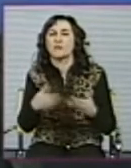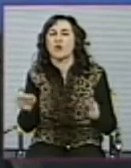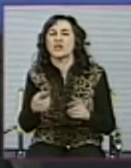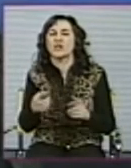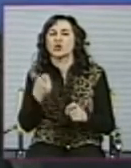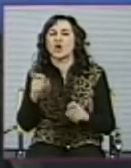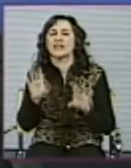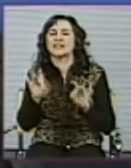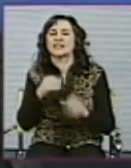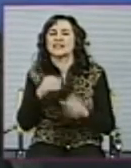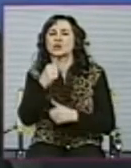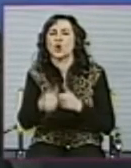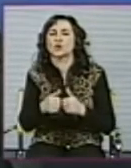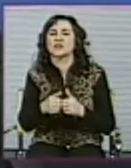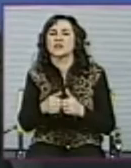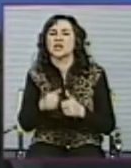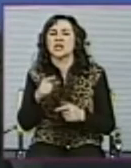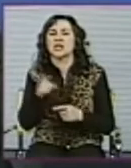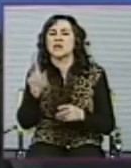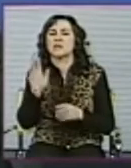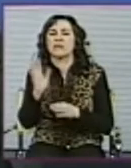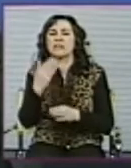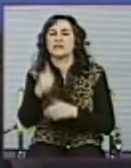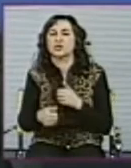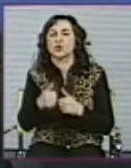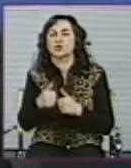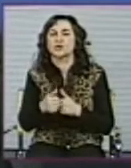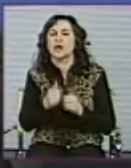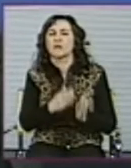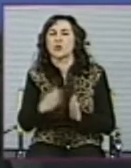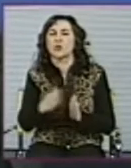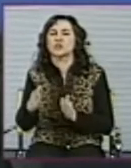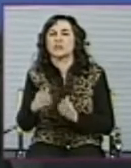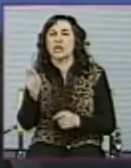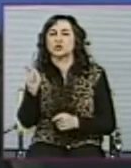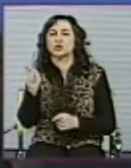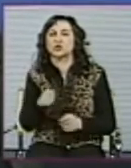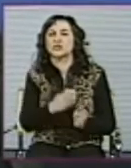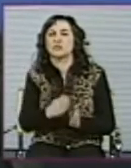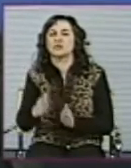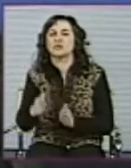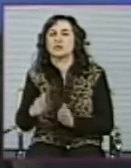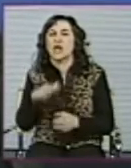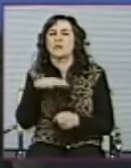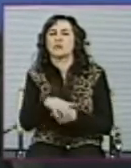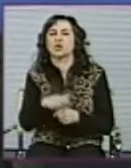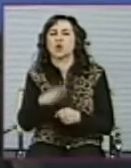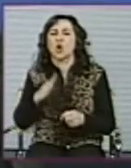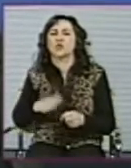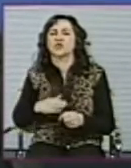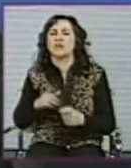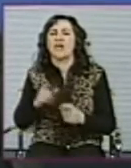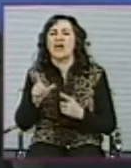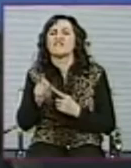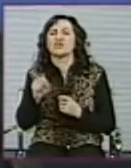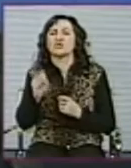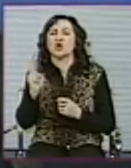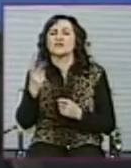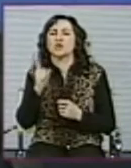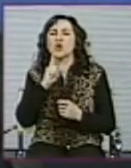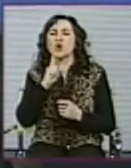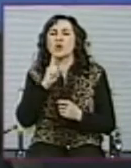од 10 години, мислам, или 15 години постапка, судска постапка против господинот Фрчковски, кој што